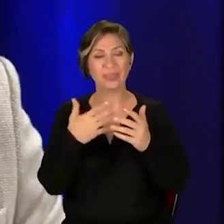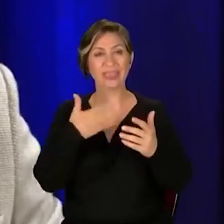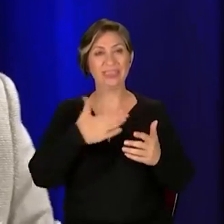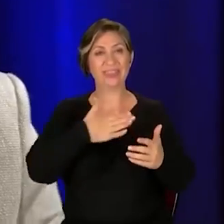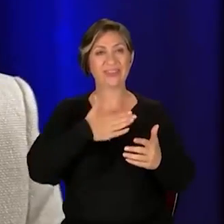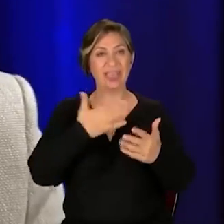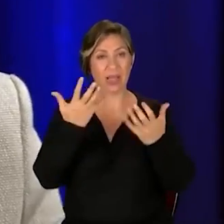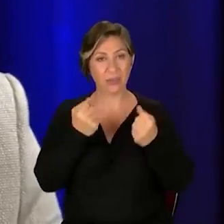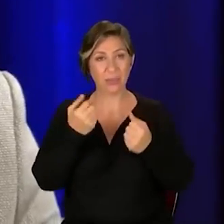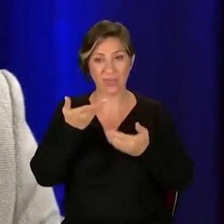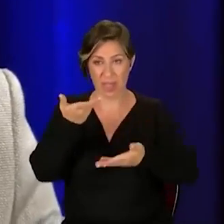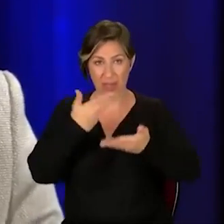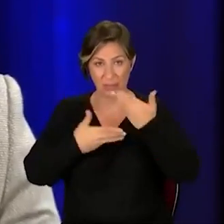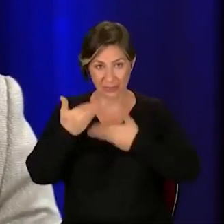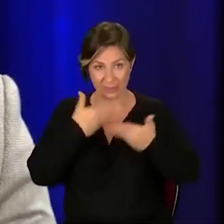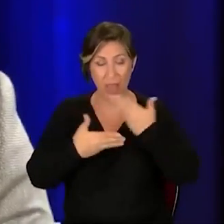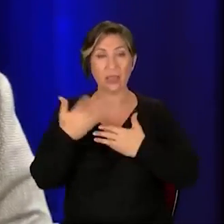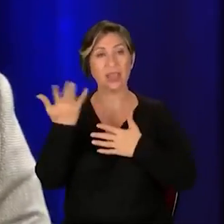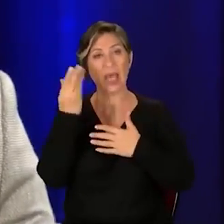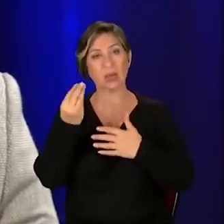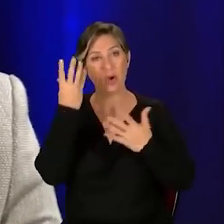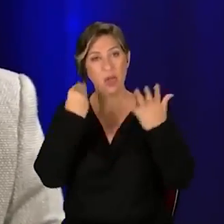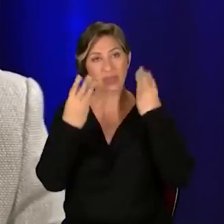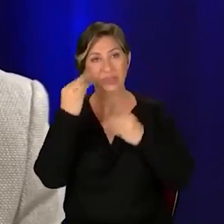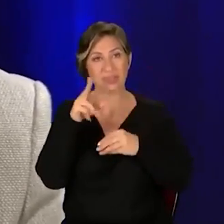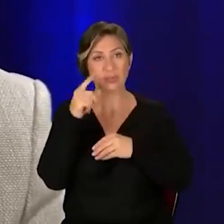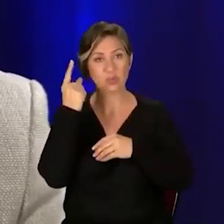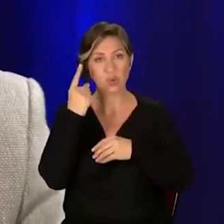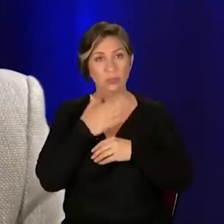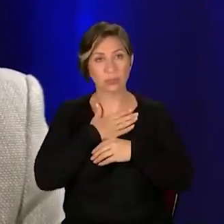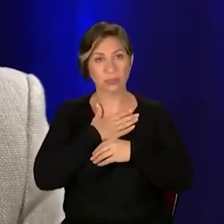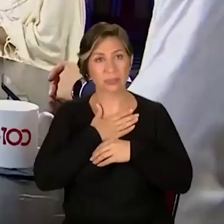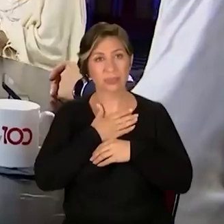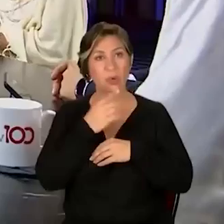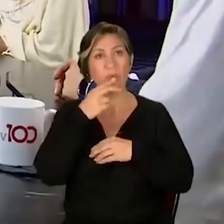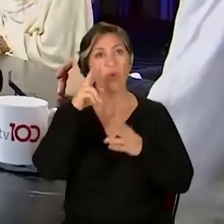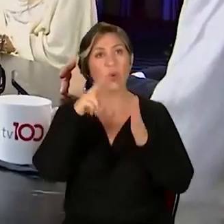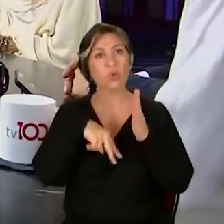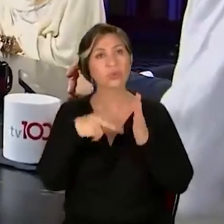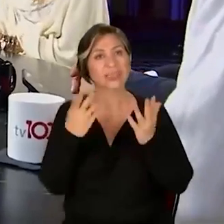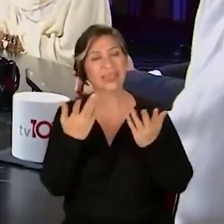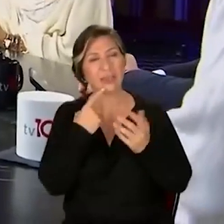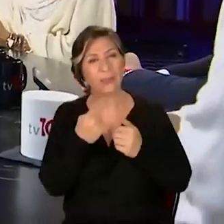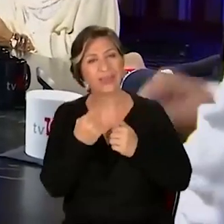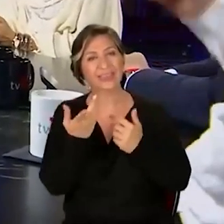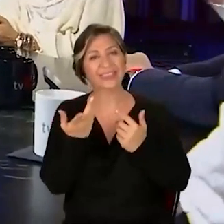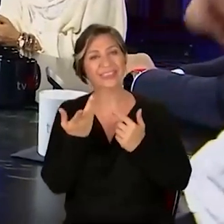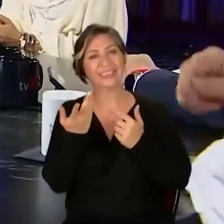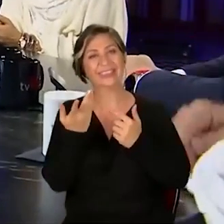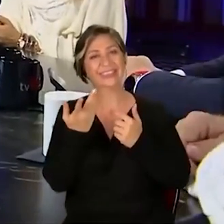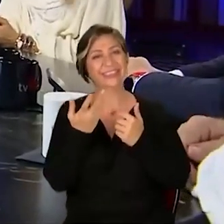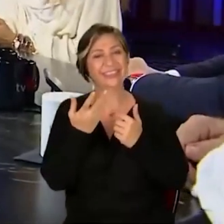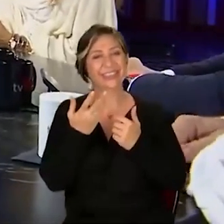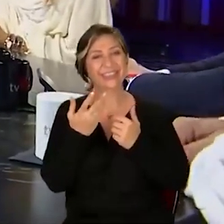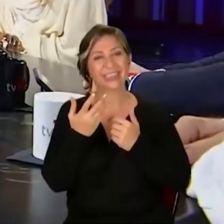nefes aldığımı bize okusa, biz de mesela daha iyi öğrenmiş olabiliriz, evet, diye düşünüyorum. Ama niye ben... siz de okusa yoksa size okusunuz abi. Hayır